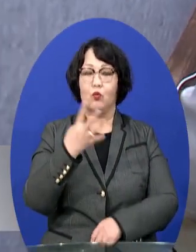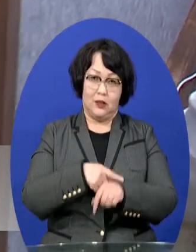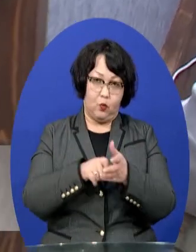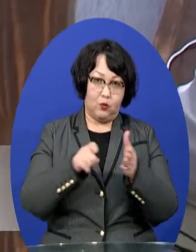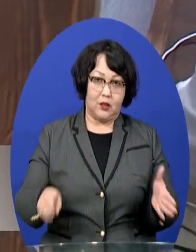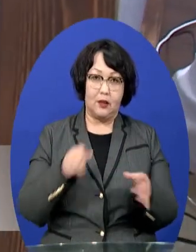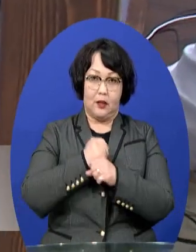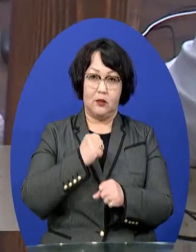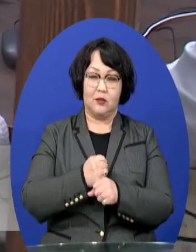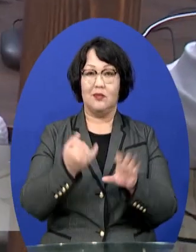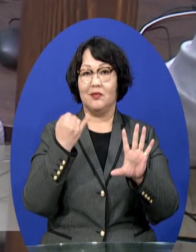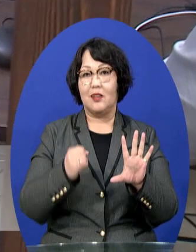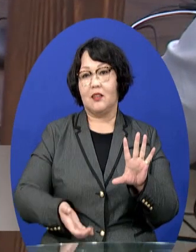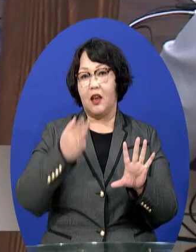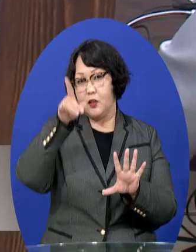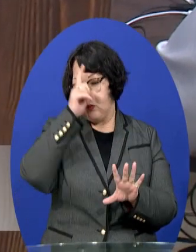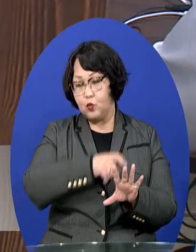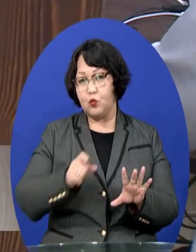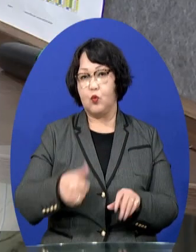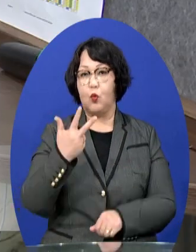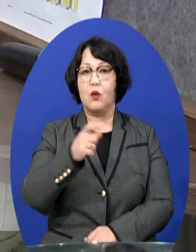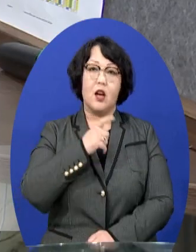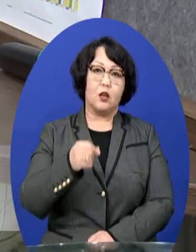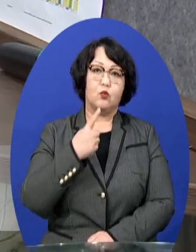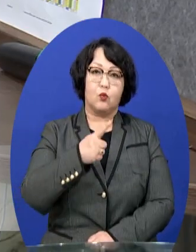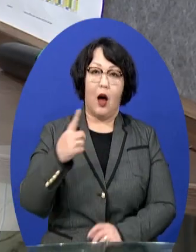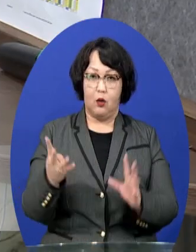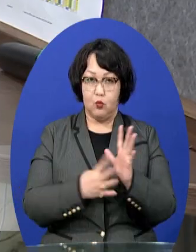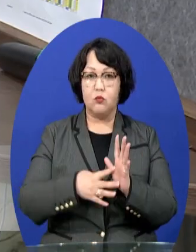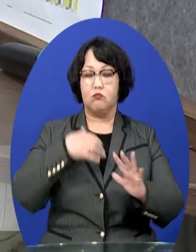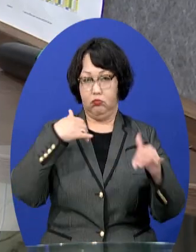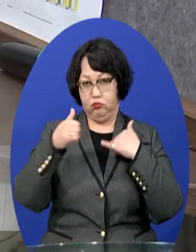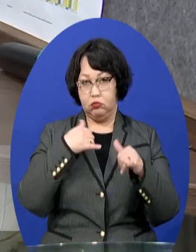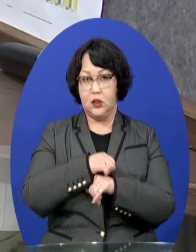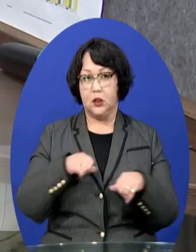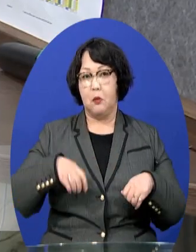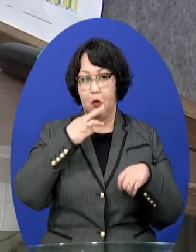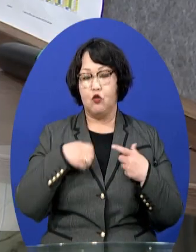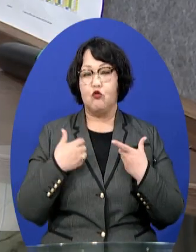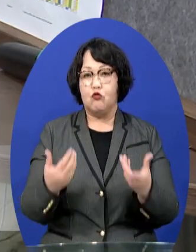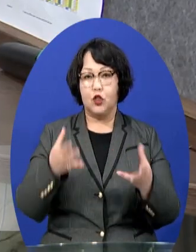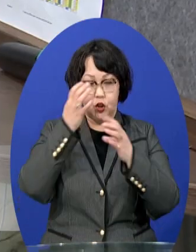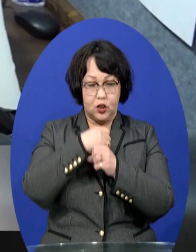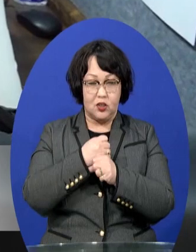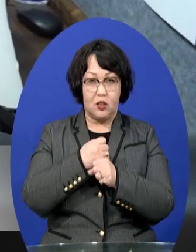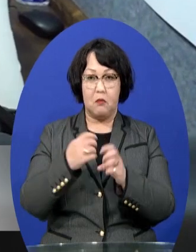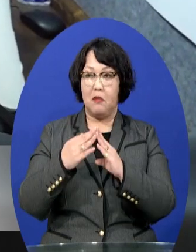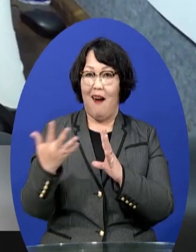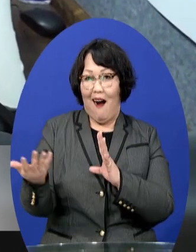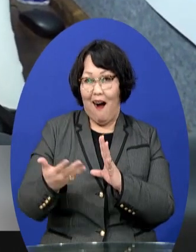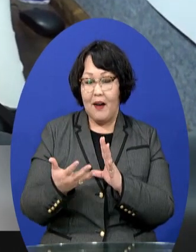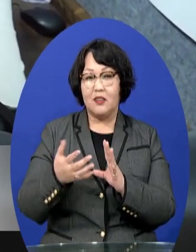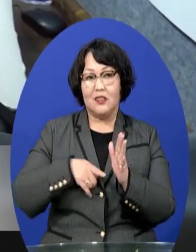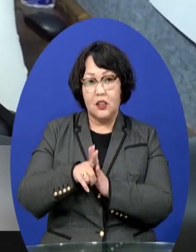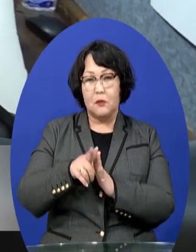ажиллаж байна. Нийтдээ 60 гаруй эмч 3 ээлжээр 119 тусгай дугаараар дамжуулан иргэдэд мэдээлэл өгөх юм а. Шинжилгээний цэгийн байршлаас эхлээд биеийн